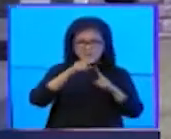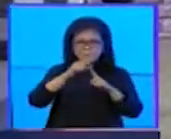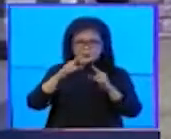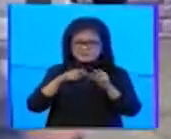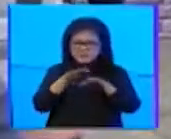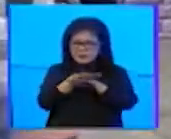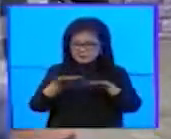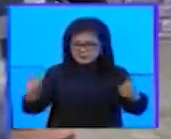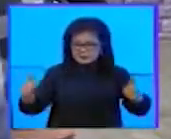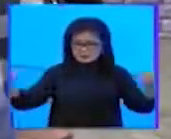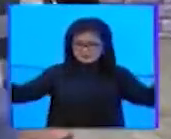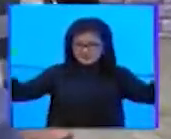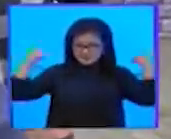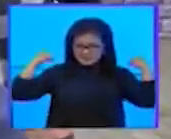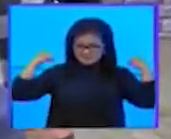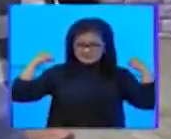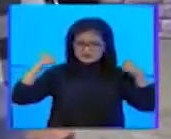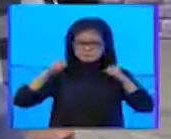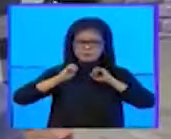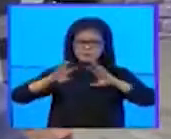dan tetap sehat, aman dari penyebaran